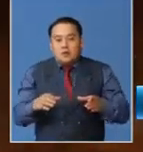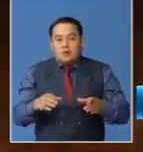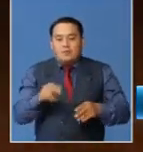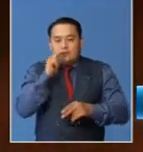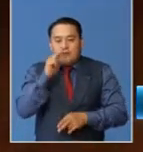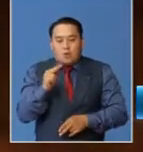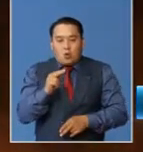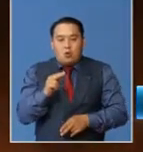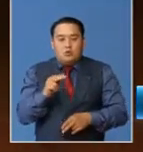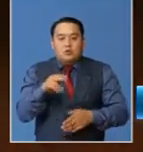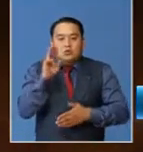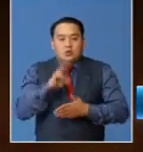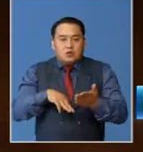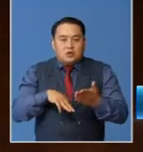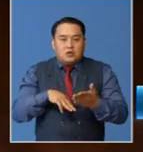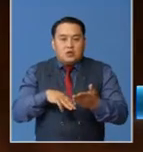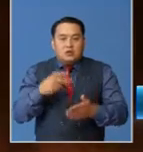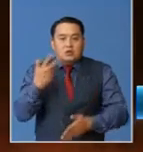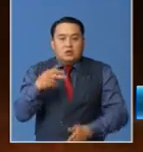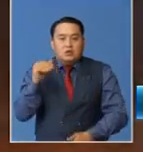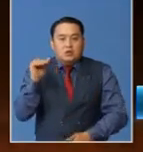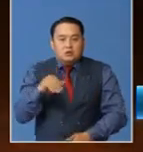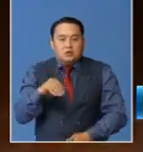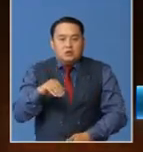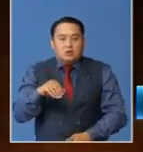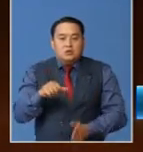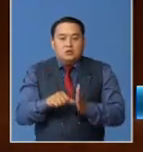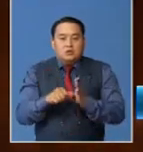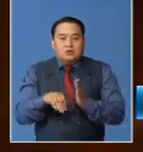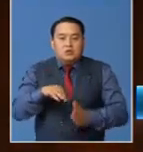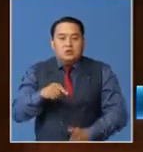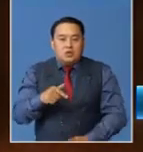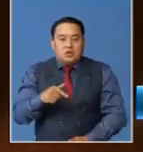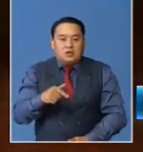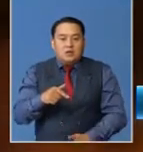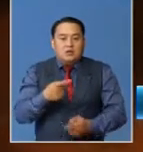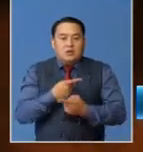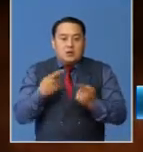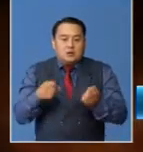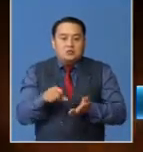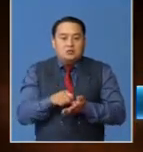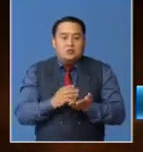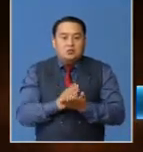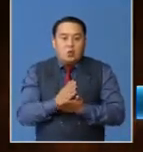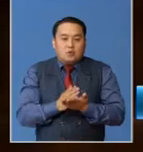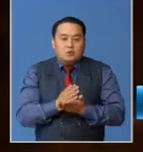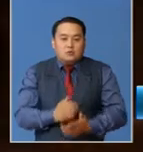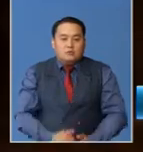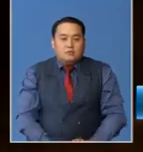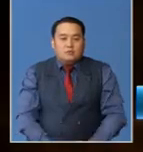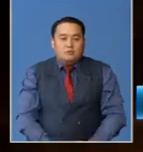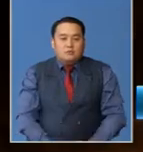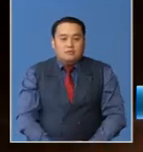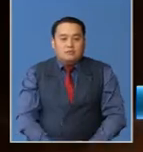его виновным и наложил штраф в размере 33 670 тенге, сообщили в пресс-службе суда. Информацию